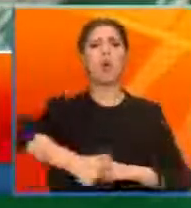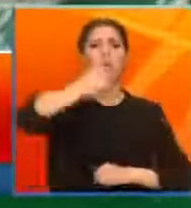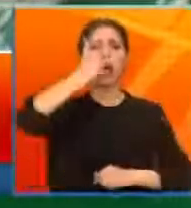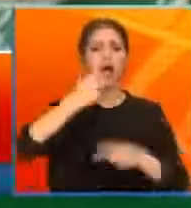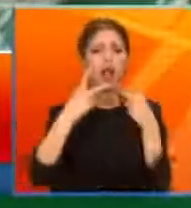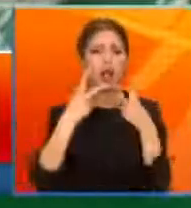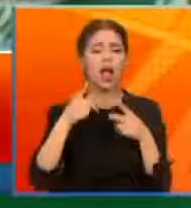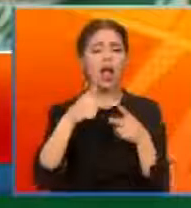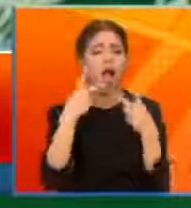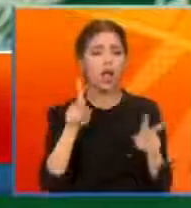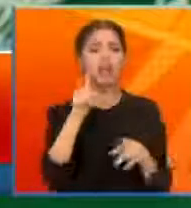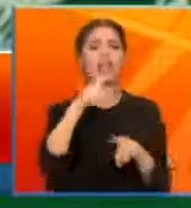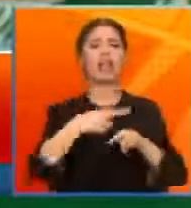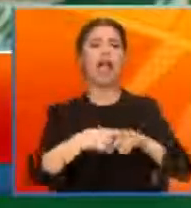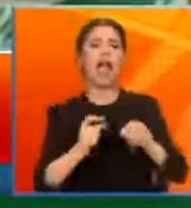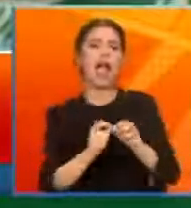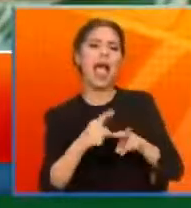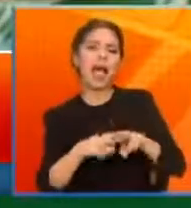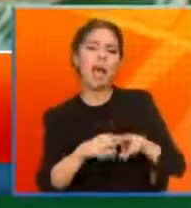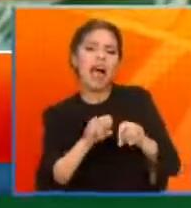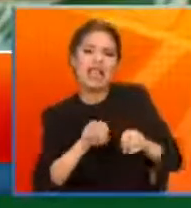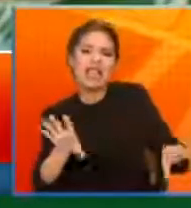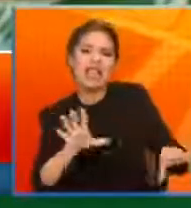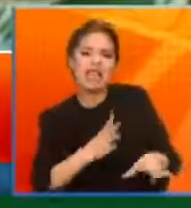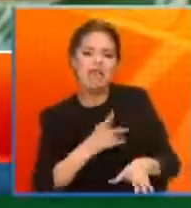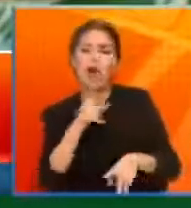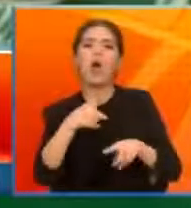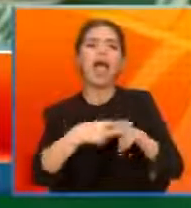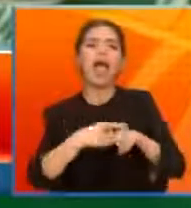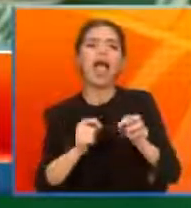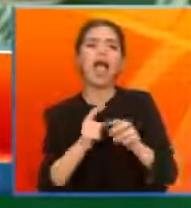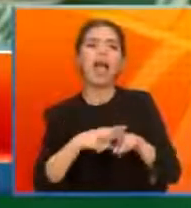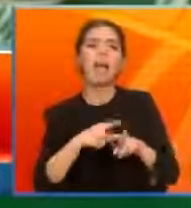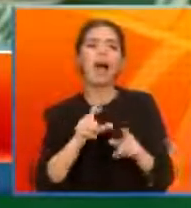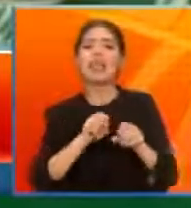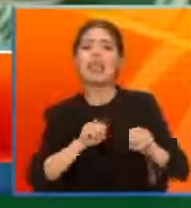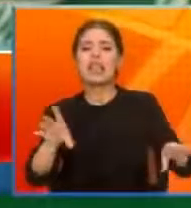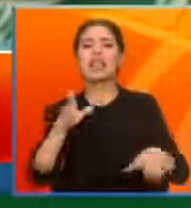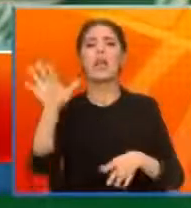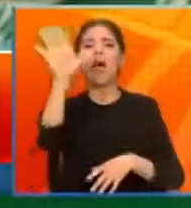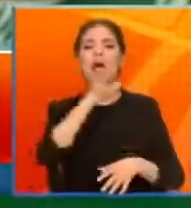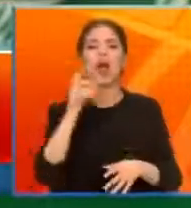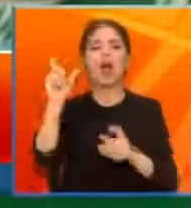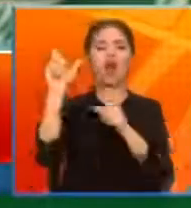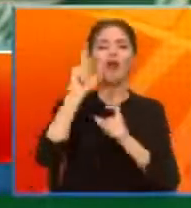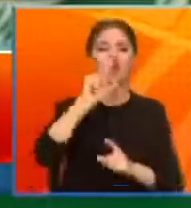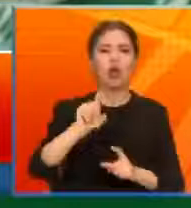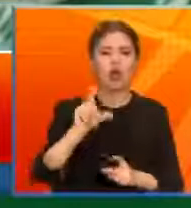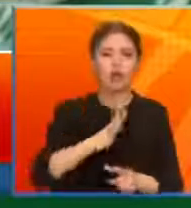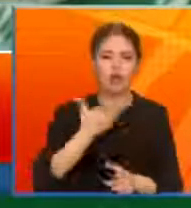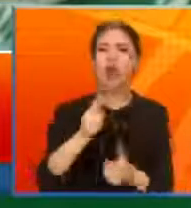EBA sistemi, yani eğitim bilişim ağından da bahsedelim. Bize de sorular geliyor haber merkezine, ne yapacağız diye. Uzaktan